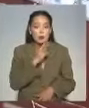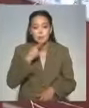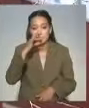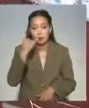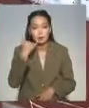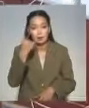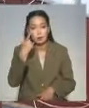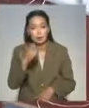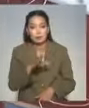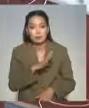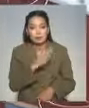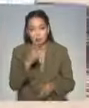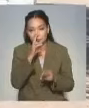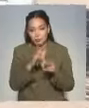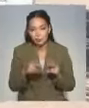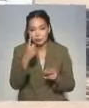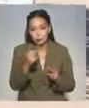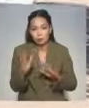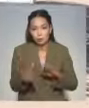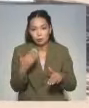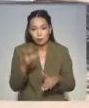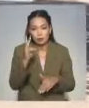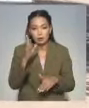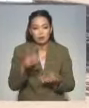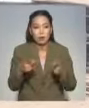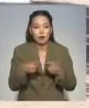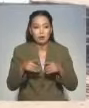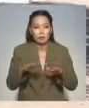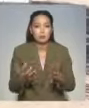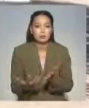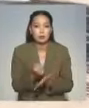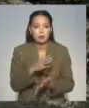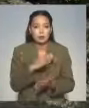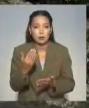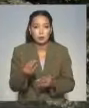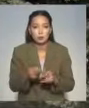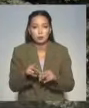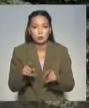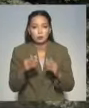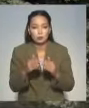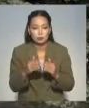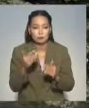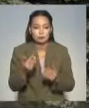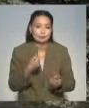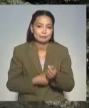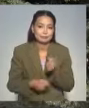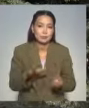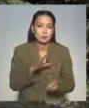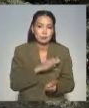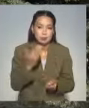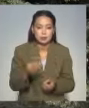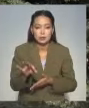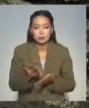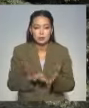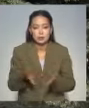хабарласқан. Шоғылған жеткіншек бір күннен кейін жалдамалы пәтерден табылды. Айтуынша оған осы үйде зәбір көрсеткен. Күдіктілер бірден қамауға